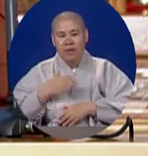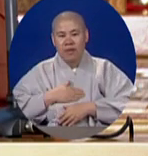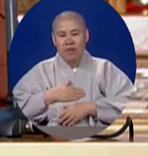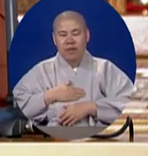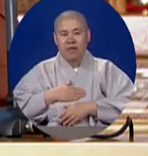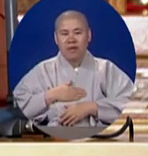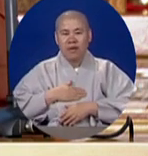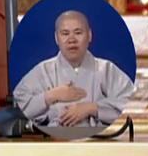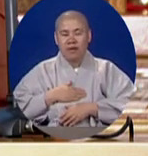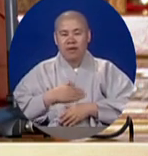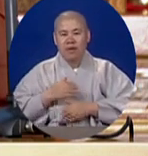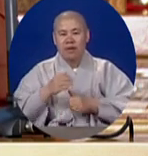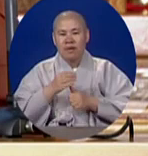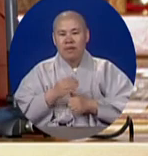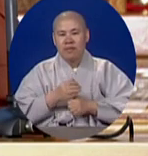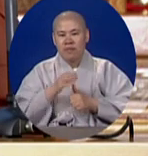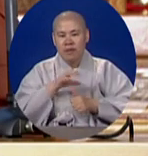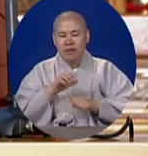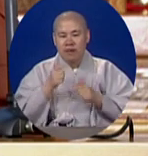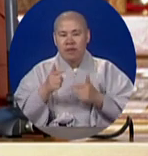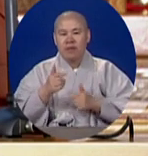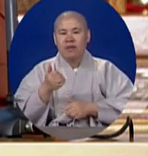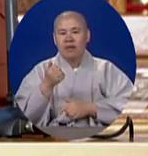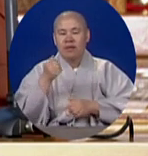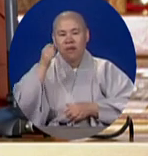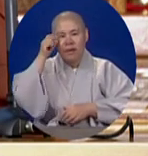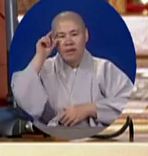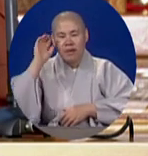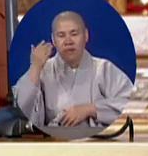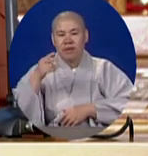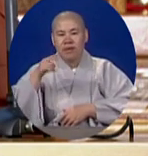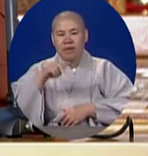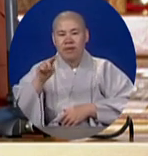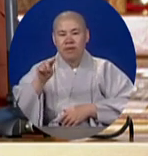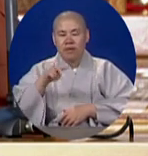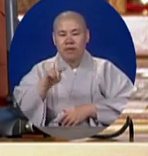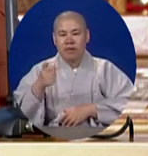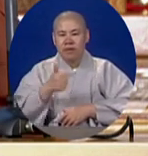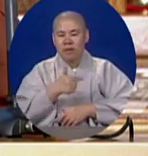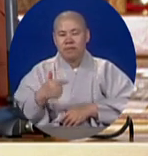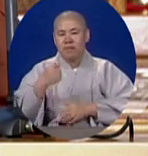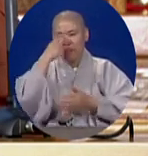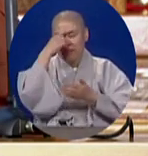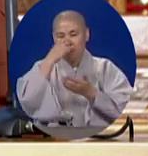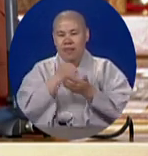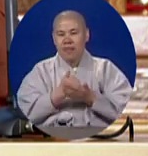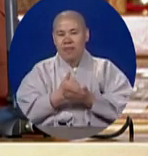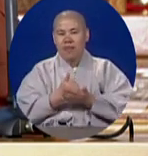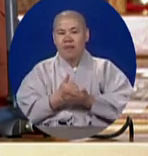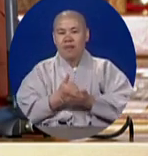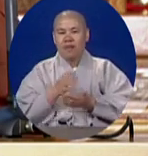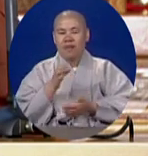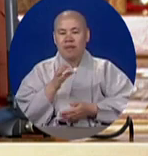아니하면 그게 해탈이다 이 말이에요. 그래서 서산 스님도 어안의 유